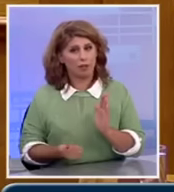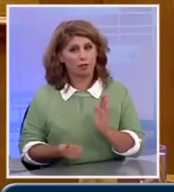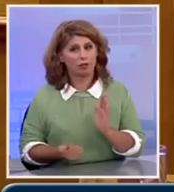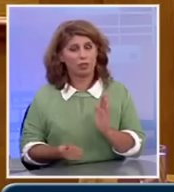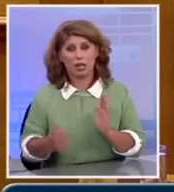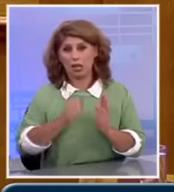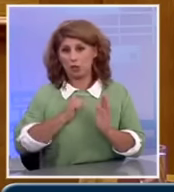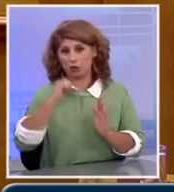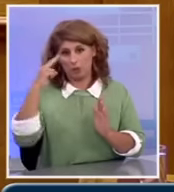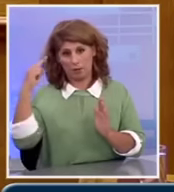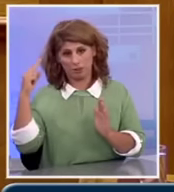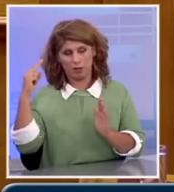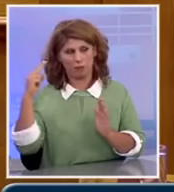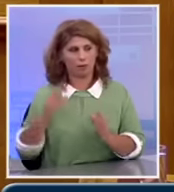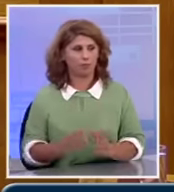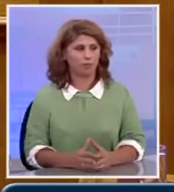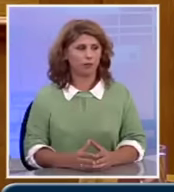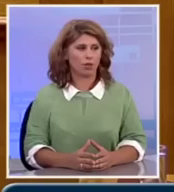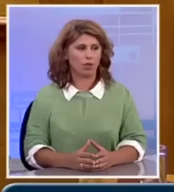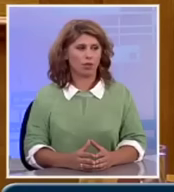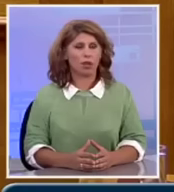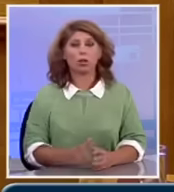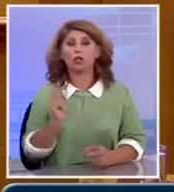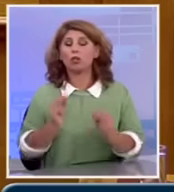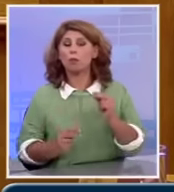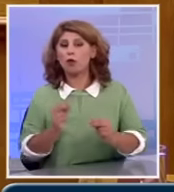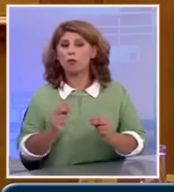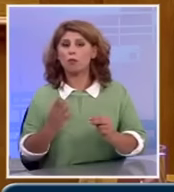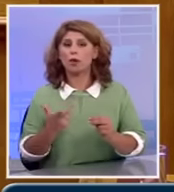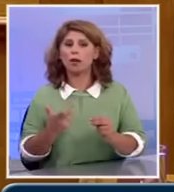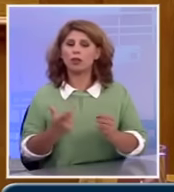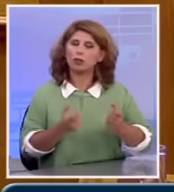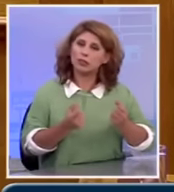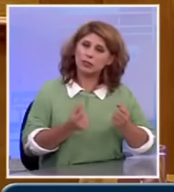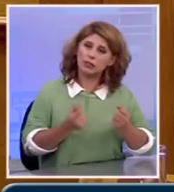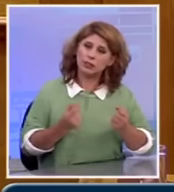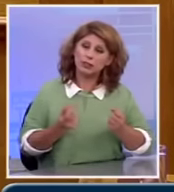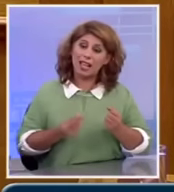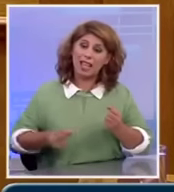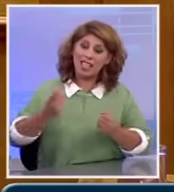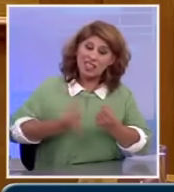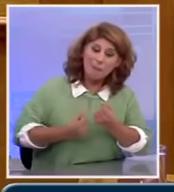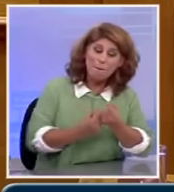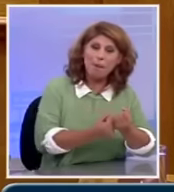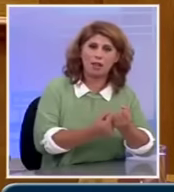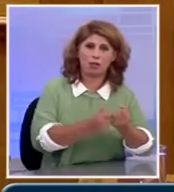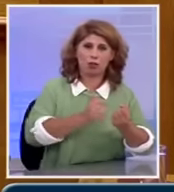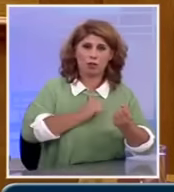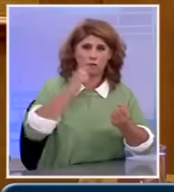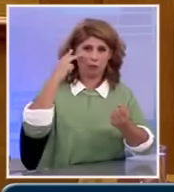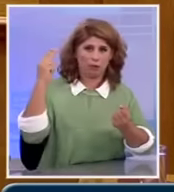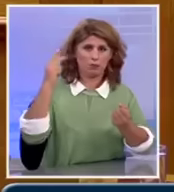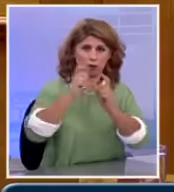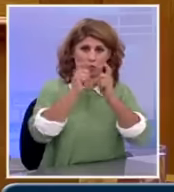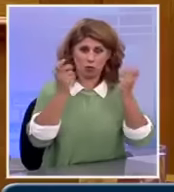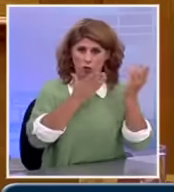ιδιωτικά πανεπιστήμια το πρόβλημά σας είναι ότι μεροληπτεί υπέρ των ιδιωτικών πανεπιστημίων και